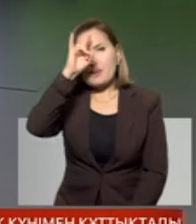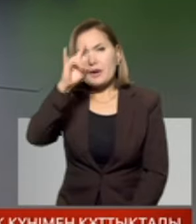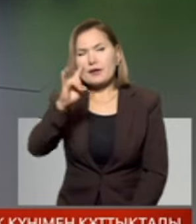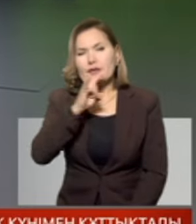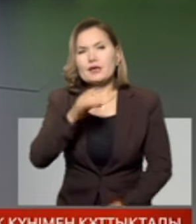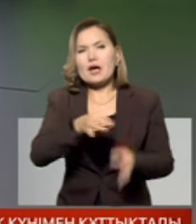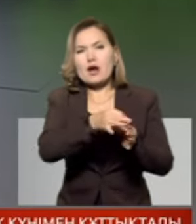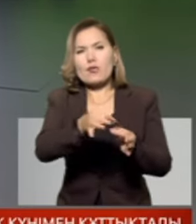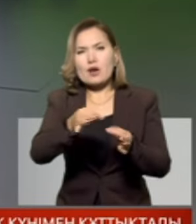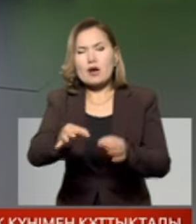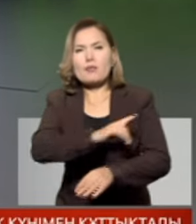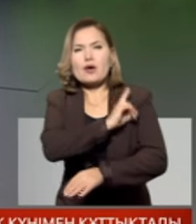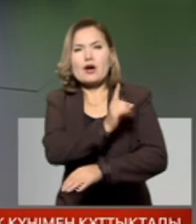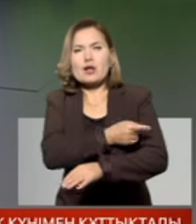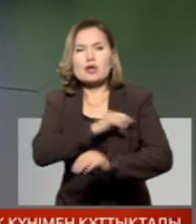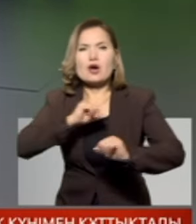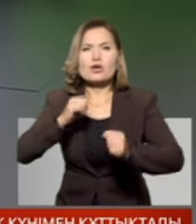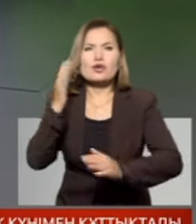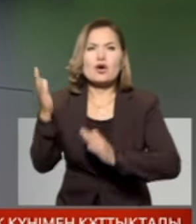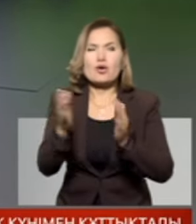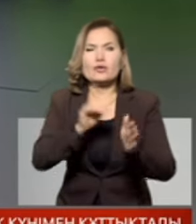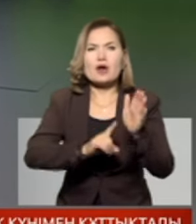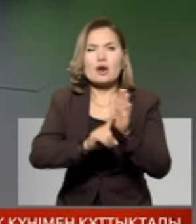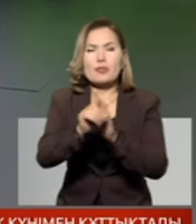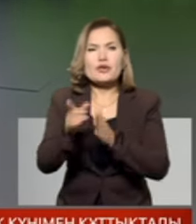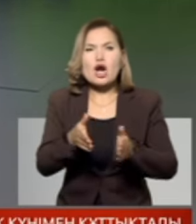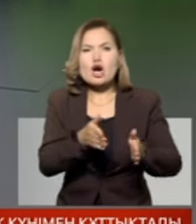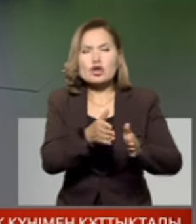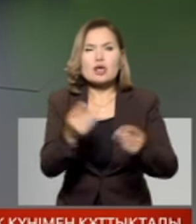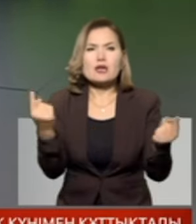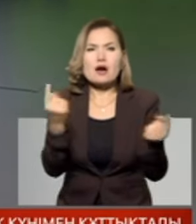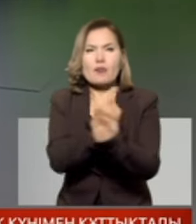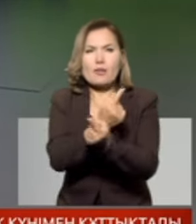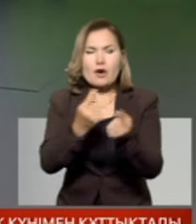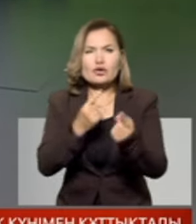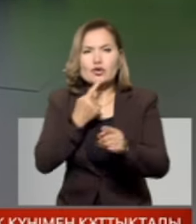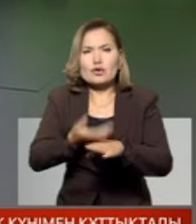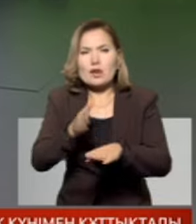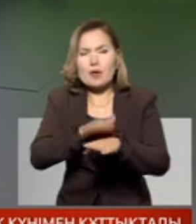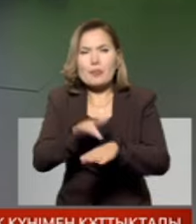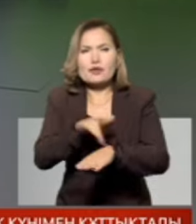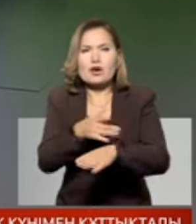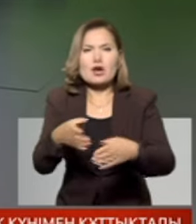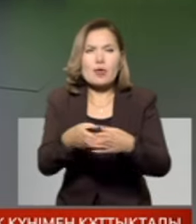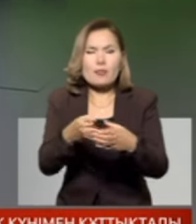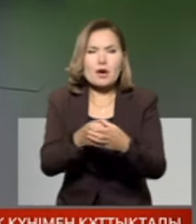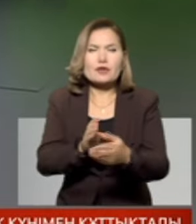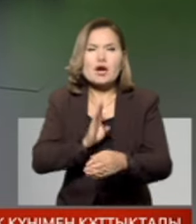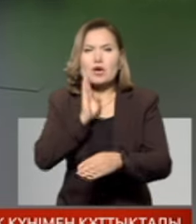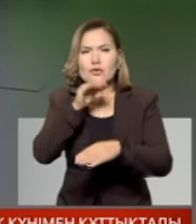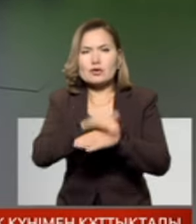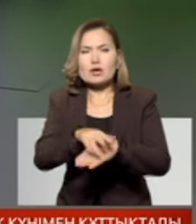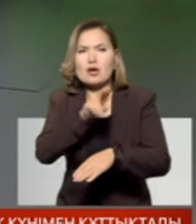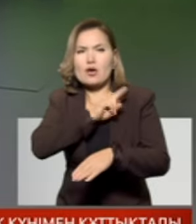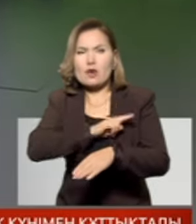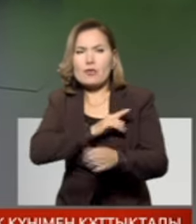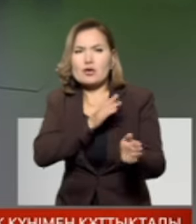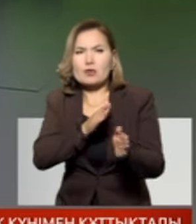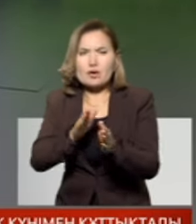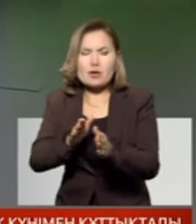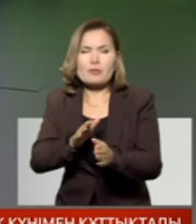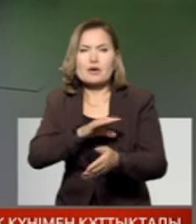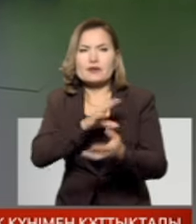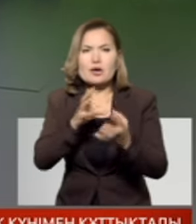Еліміздің басым бөлігінде ауа-райы күрт бұзылды. Жолдардағы көлік қозғалысы қиындап, коммуналдық қызмет күшейтілген режимде жұмыс істеуге